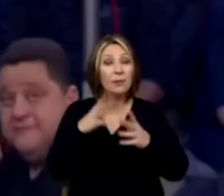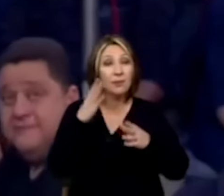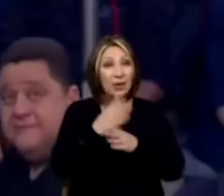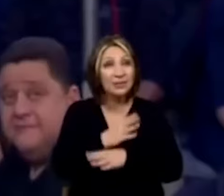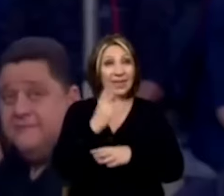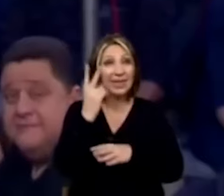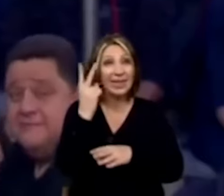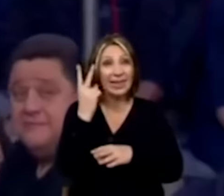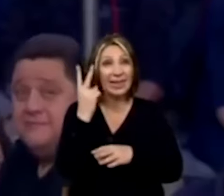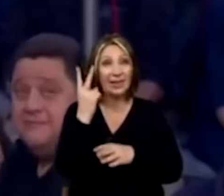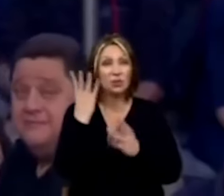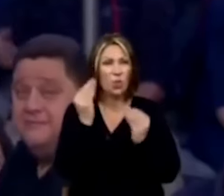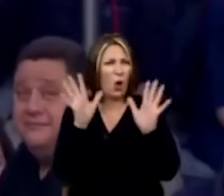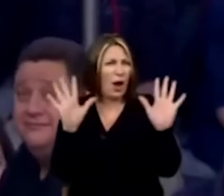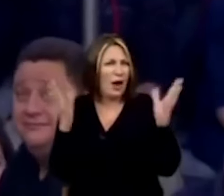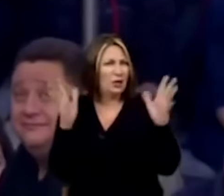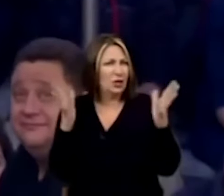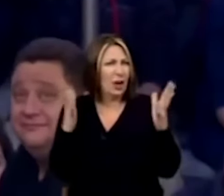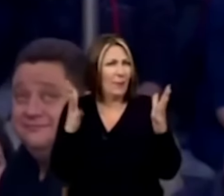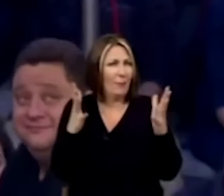aslında iki tane çok acayip